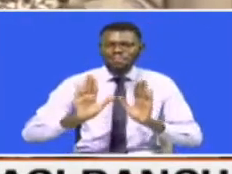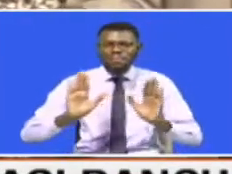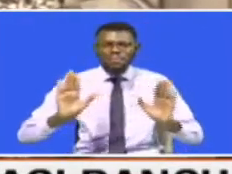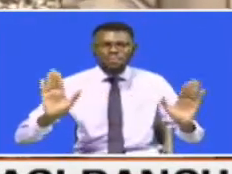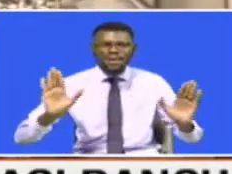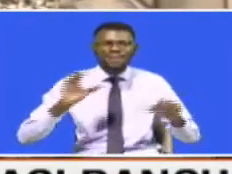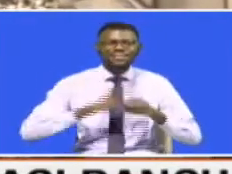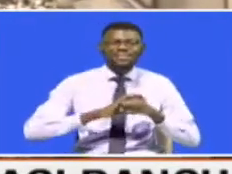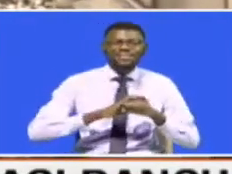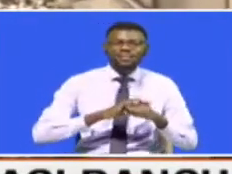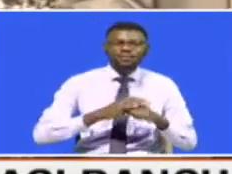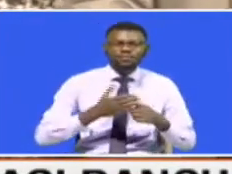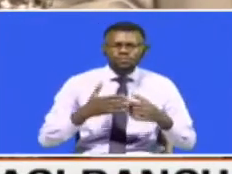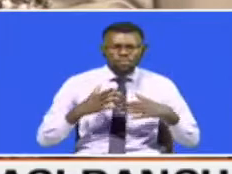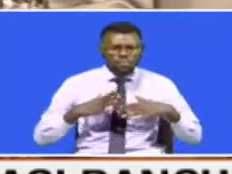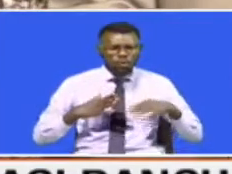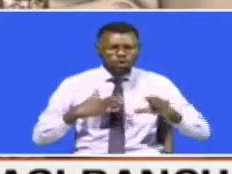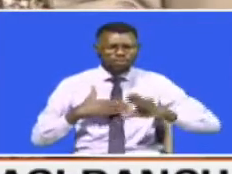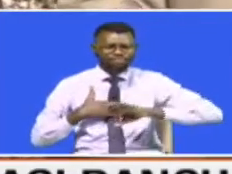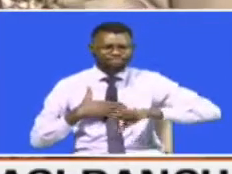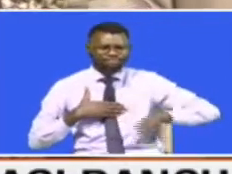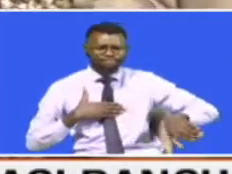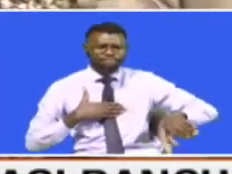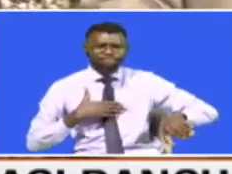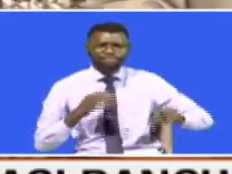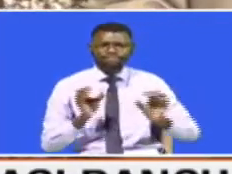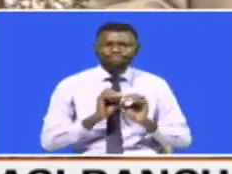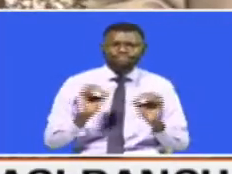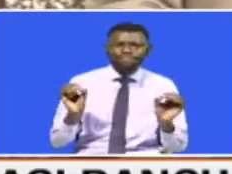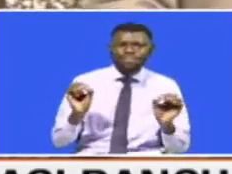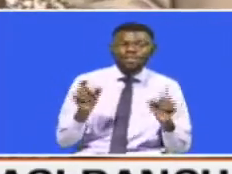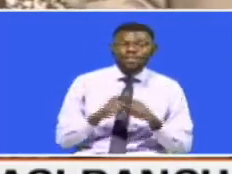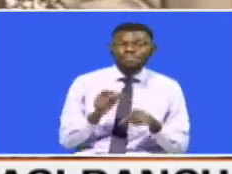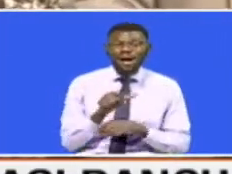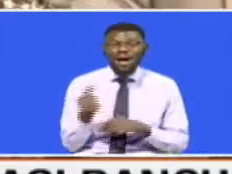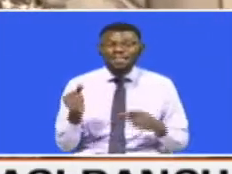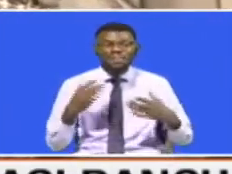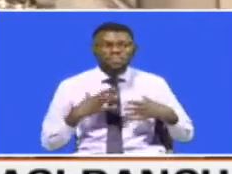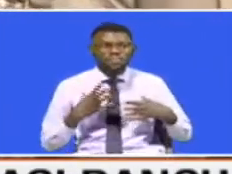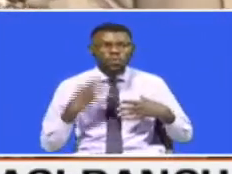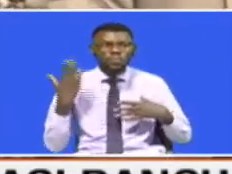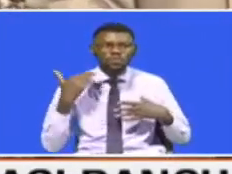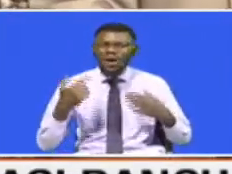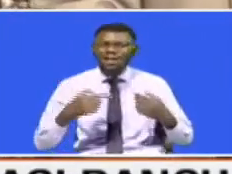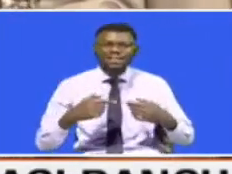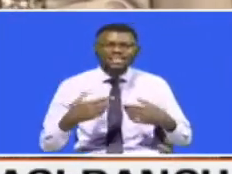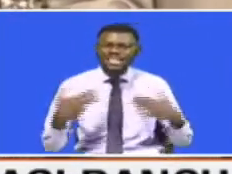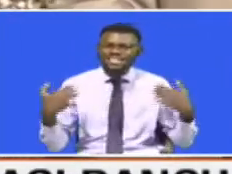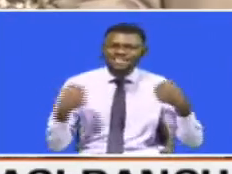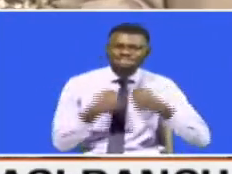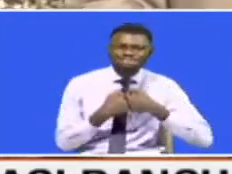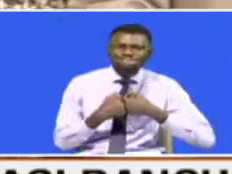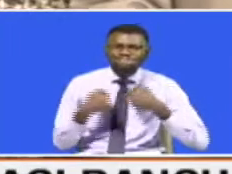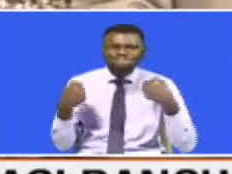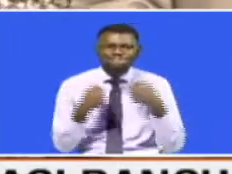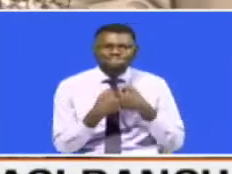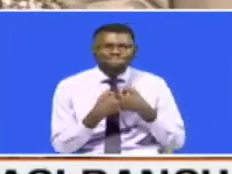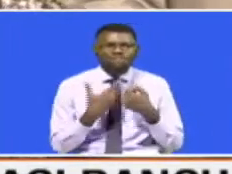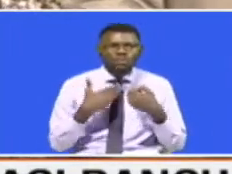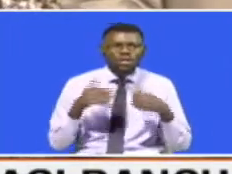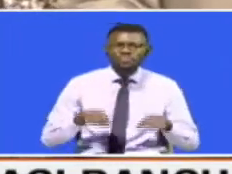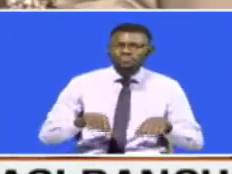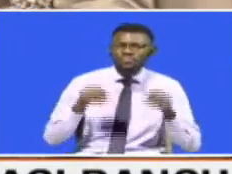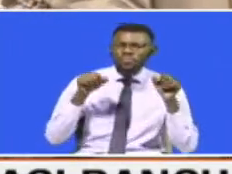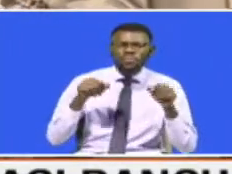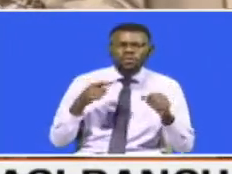mtu mmoja ataachwa nje. Kwa wale wengine tulikuwa wanapigania hii kiti, ni kuambia kwamba sisi